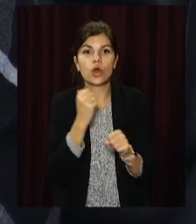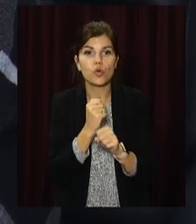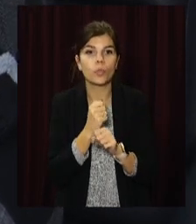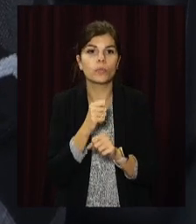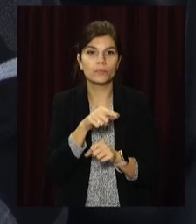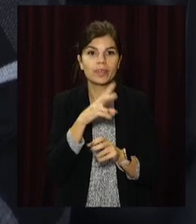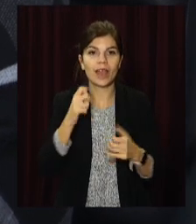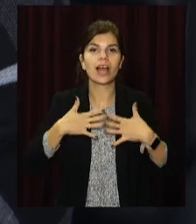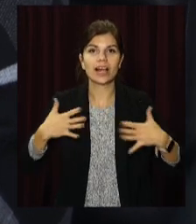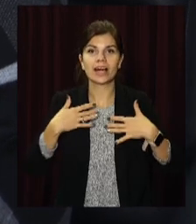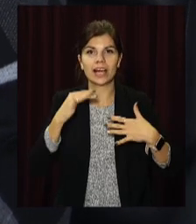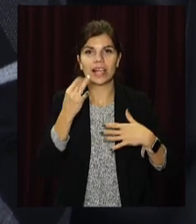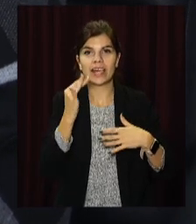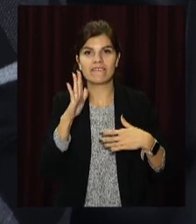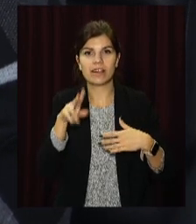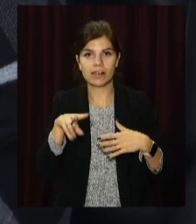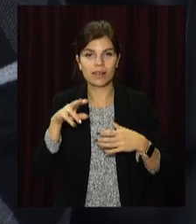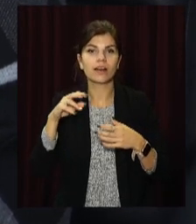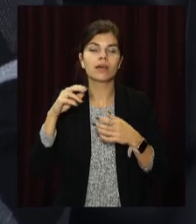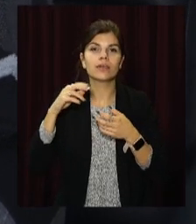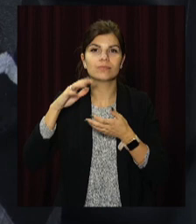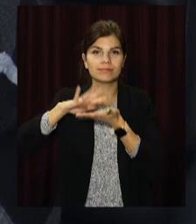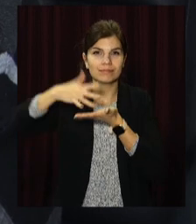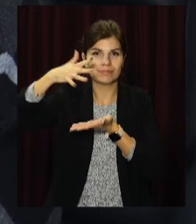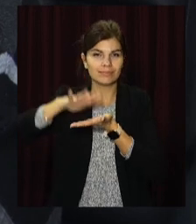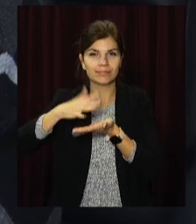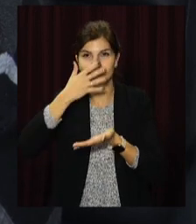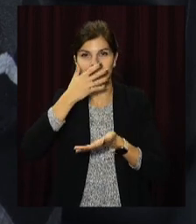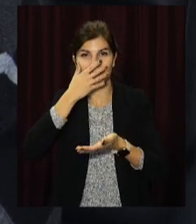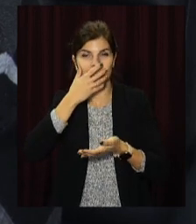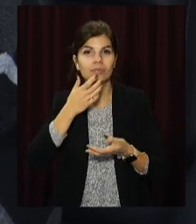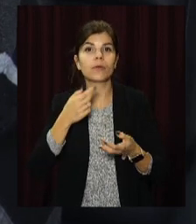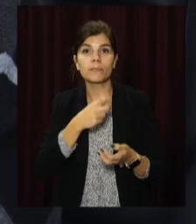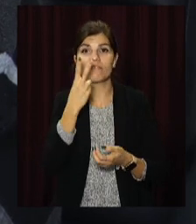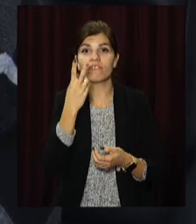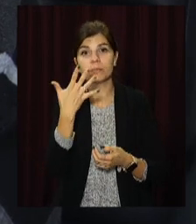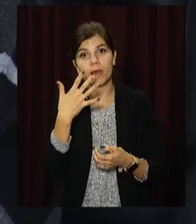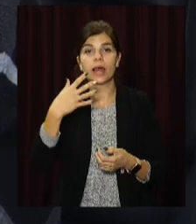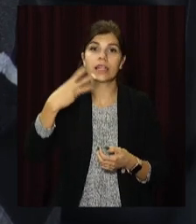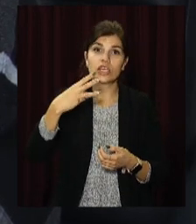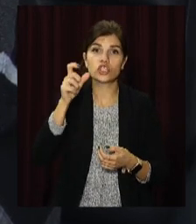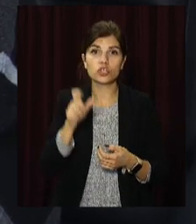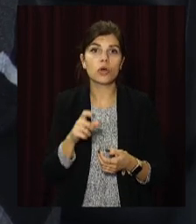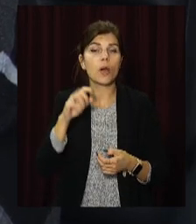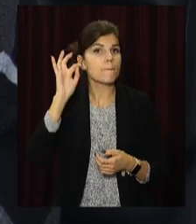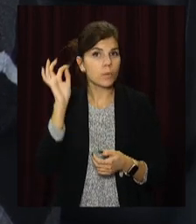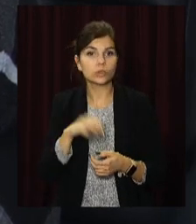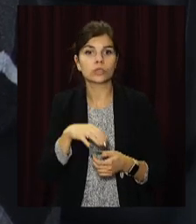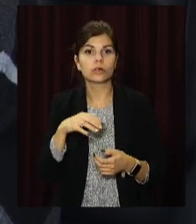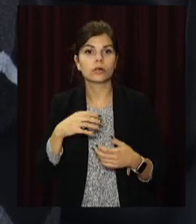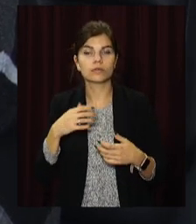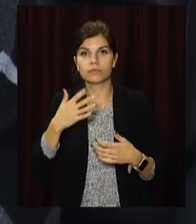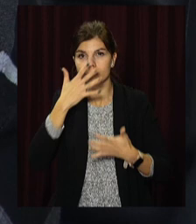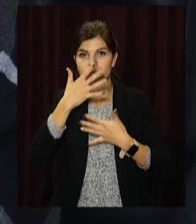на апаратах ШВЛ, скільки в нас людей на апаратах ШВЛ, то 25-30 осіб постійно перебувають на